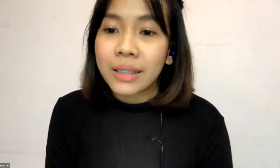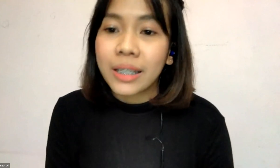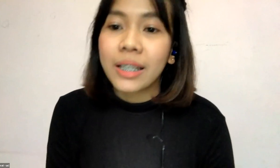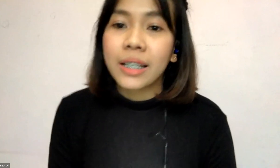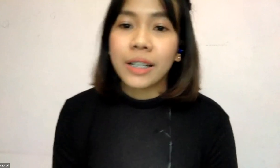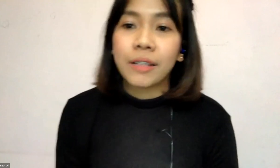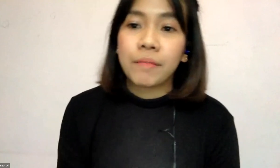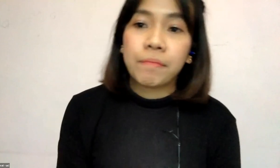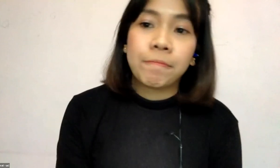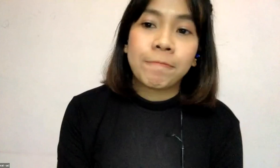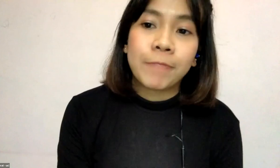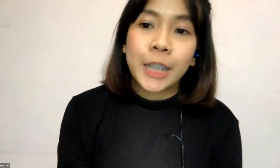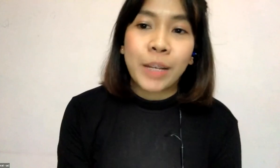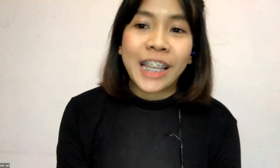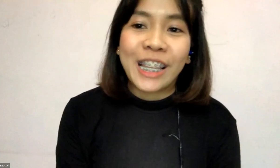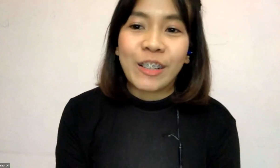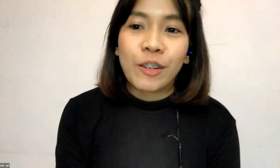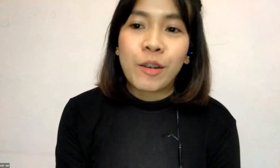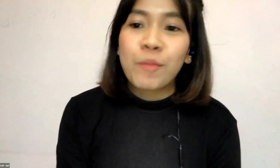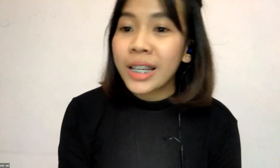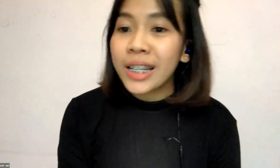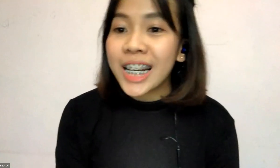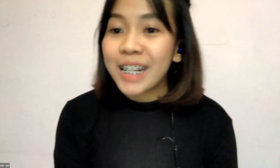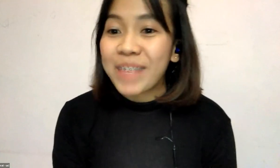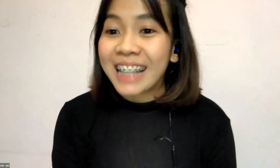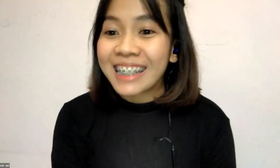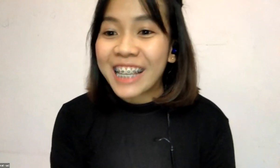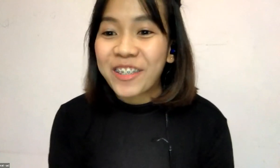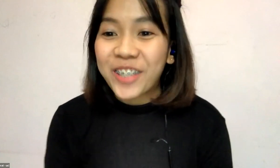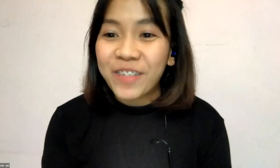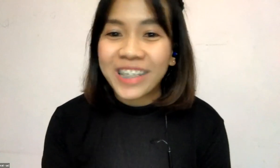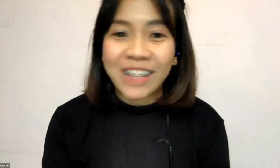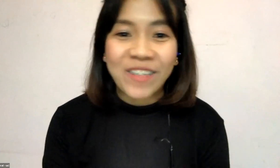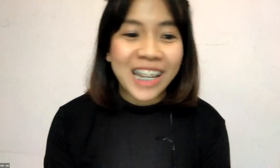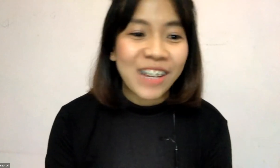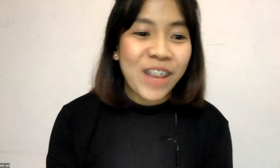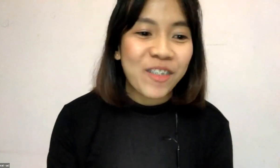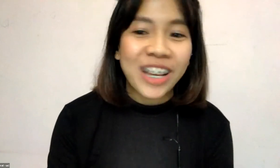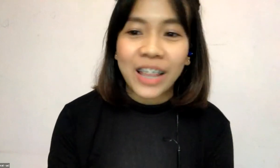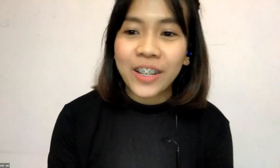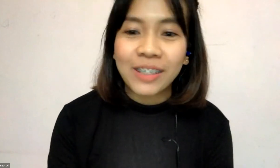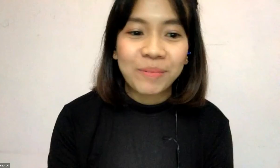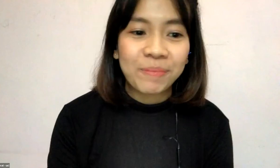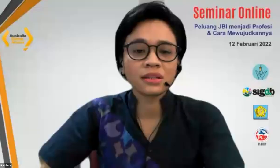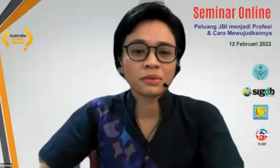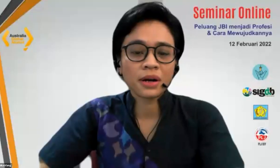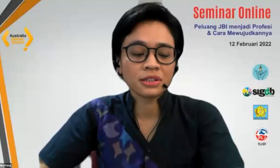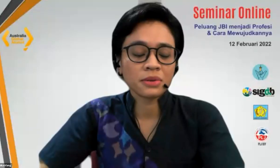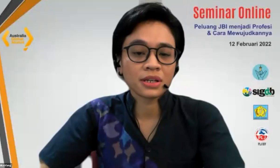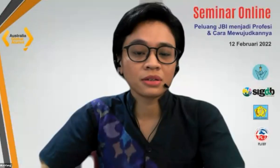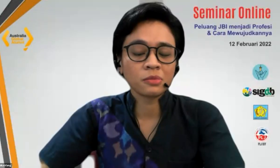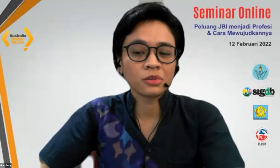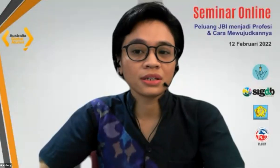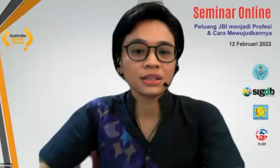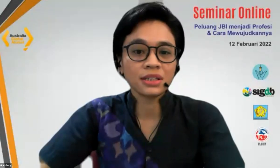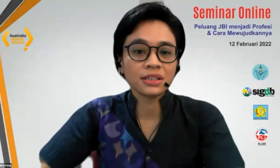beradaptasi seperti itu mungkin punya aksen Saya cukup kembali kepada moderator Hei Terima